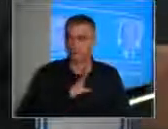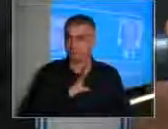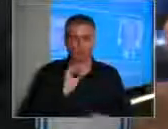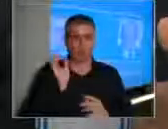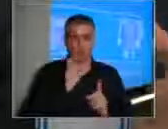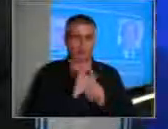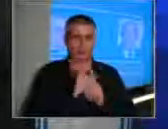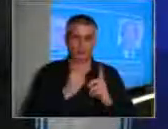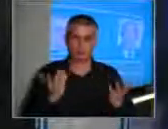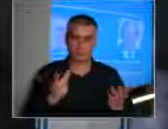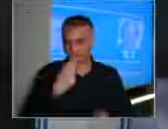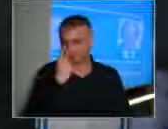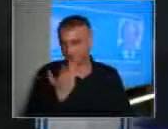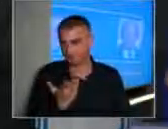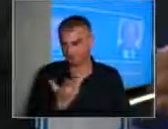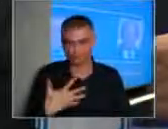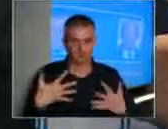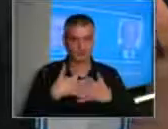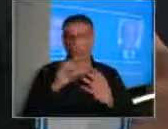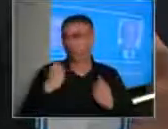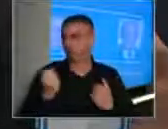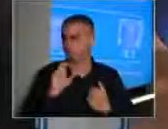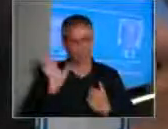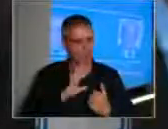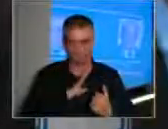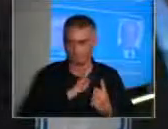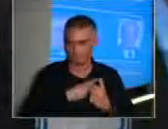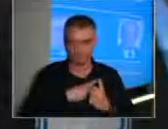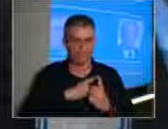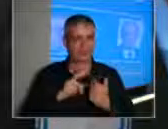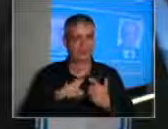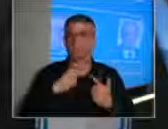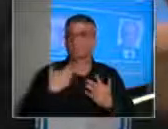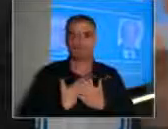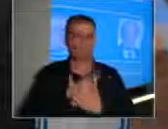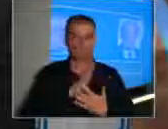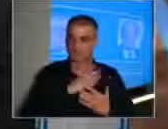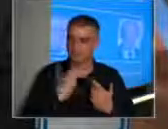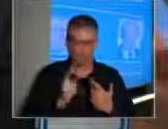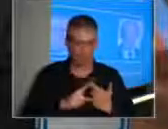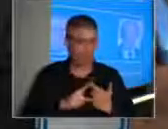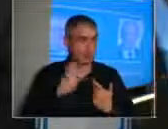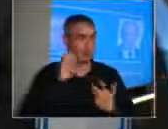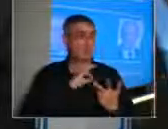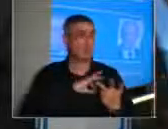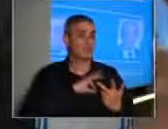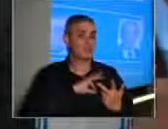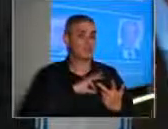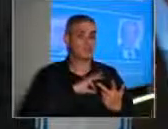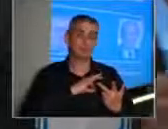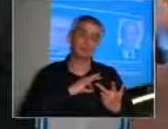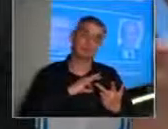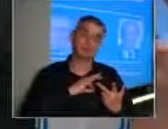אחוז החסימה. את רואה את זה. איחוד מפלגות הימין הוא לא באזור סכנה. הימין החדש הוא לא באזור סכנה.